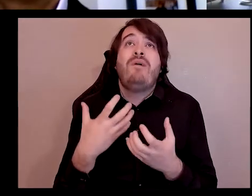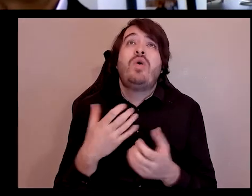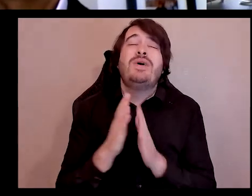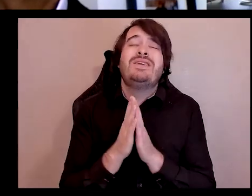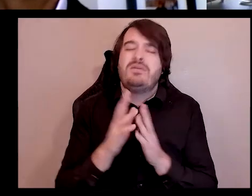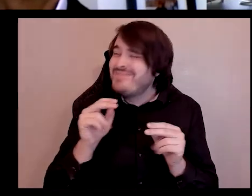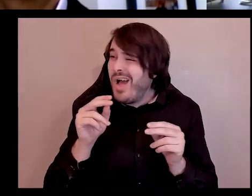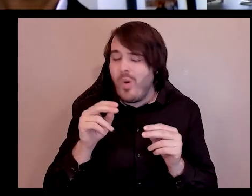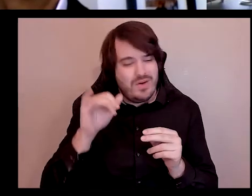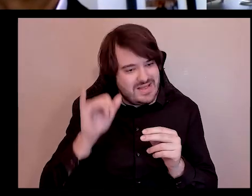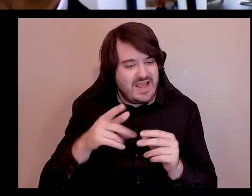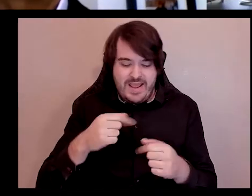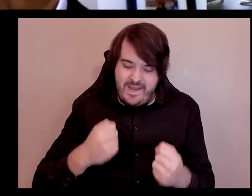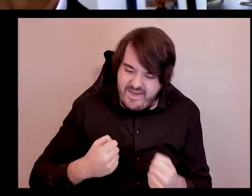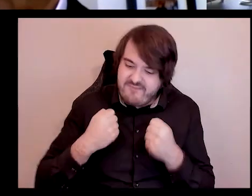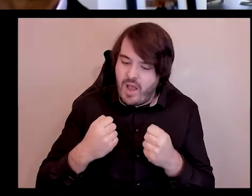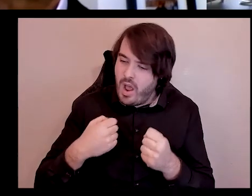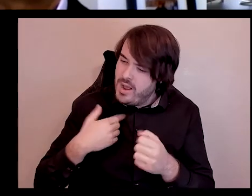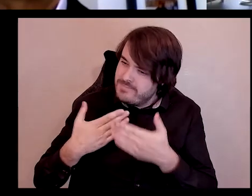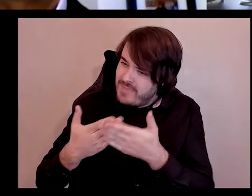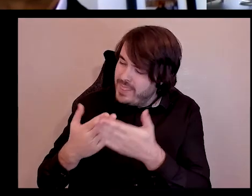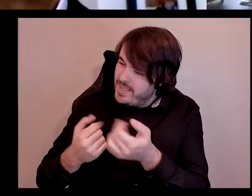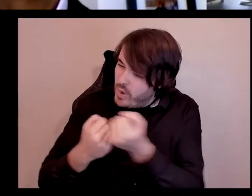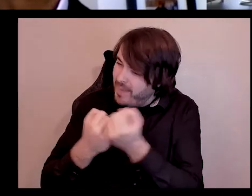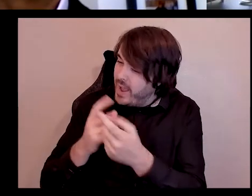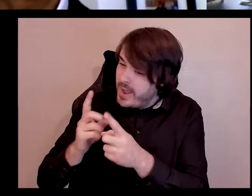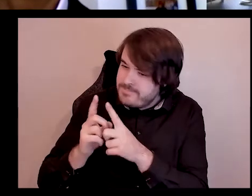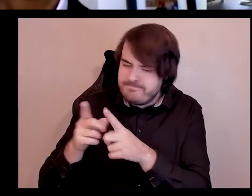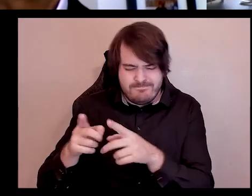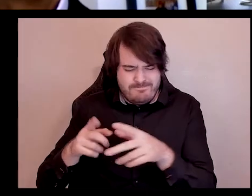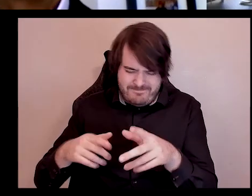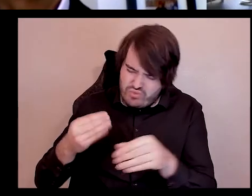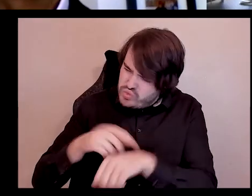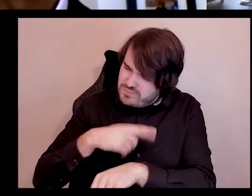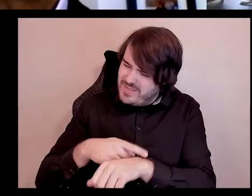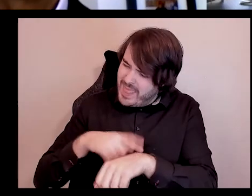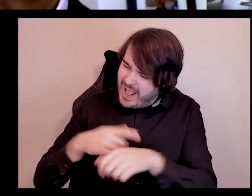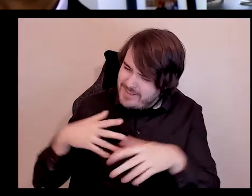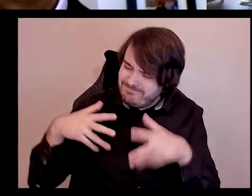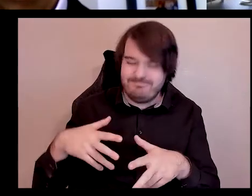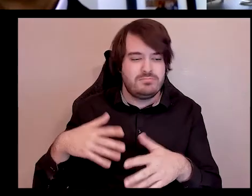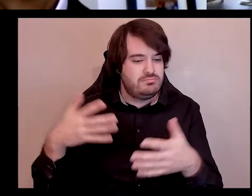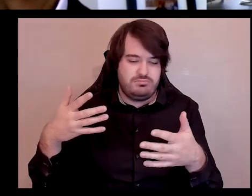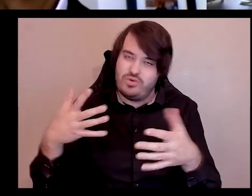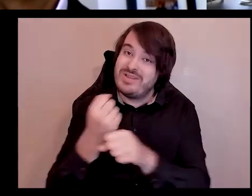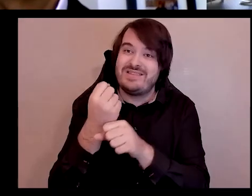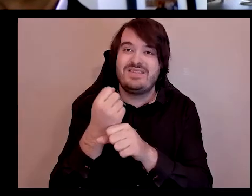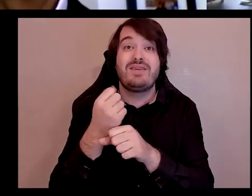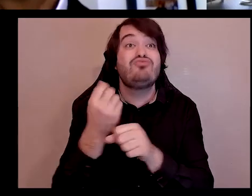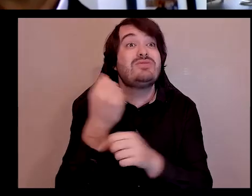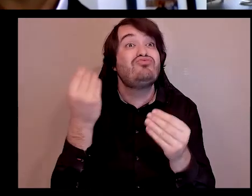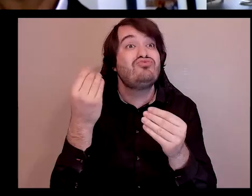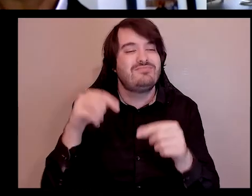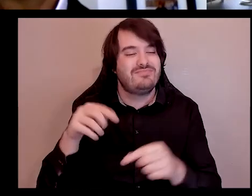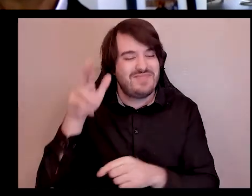les travailleurs qui se sont donné la peine de faire ces efforts-là, les efforts concertés. Et ce n'est pas un vœu pieux, c'est